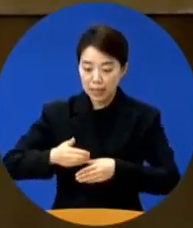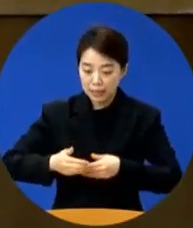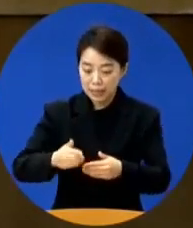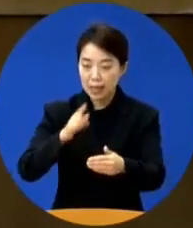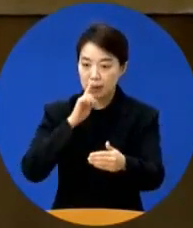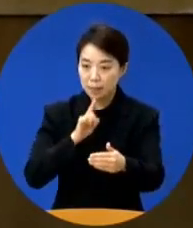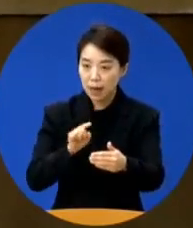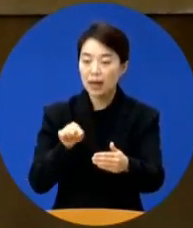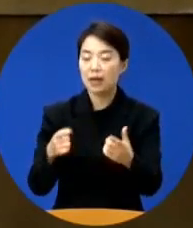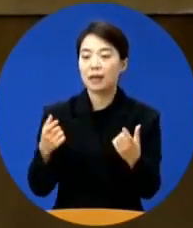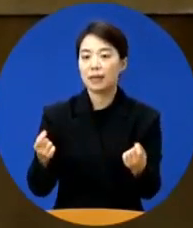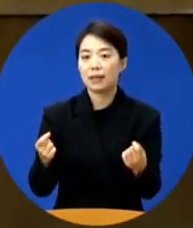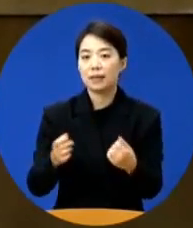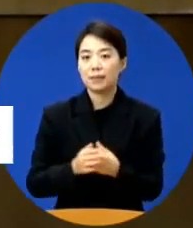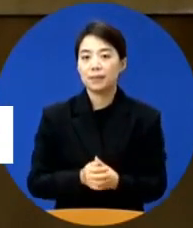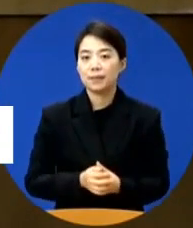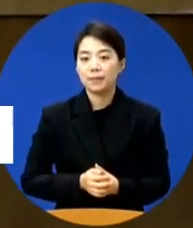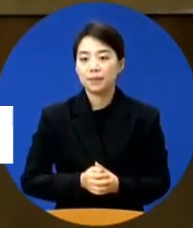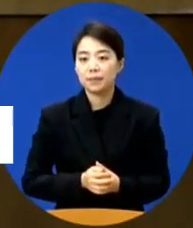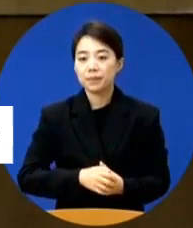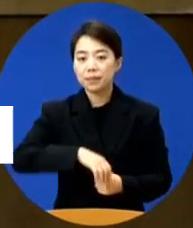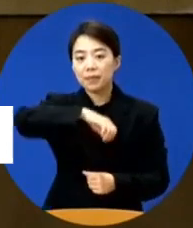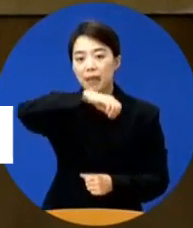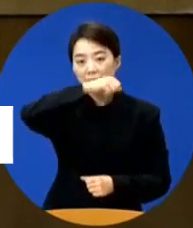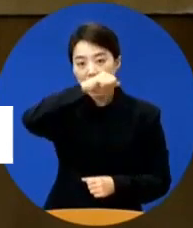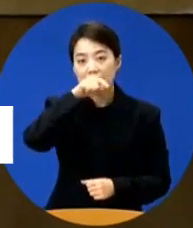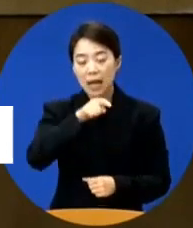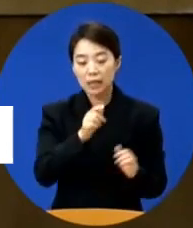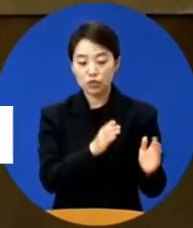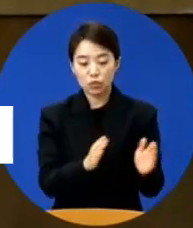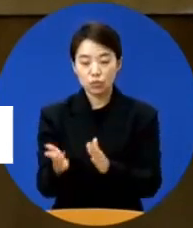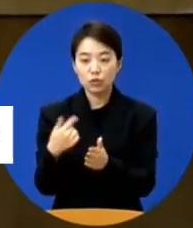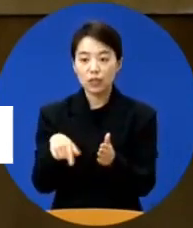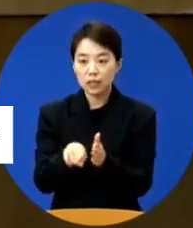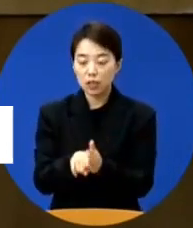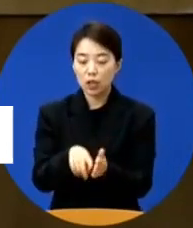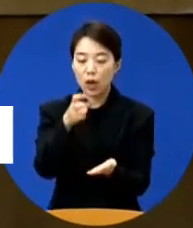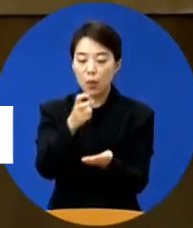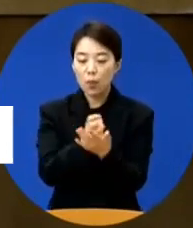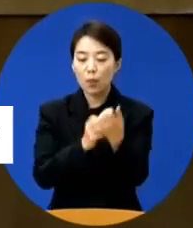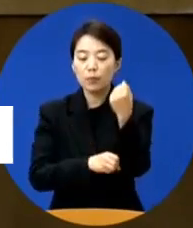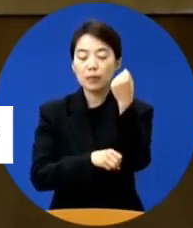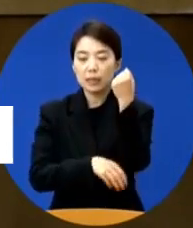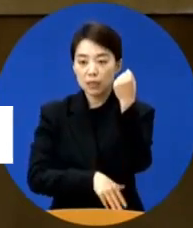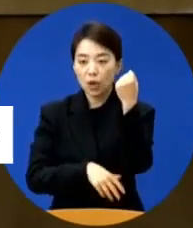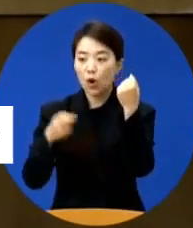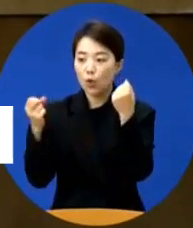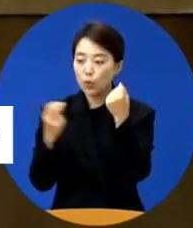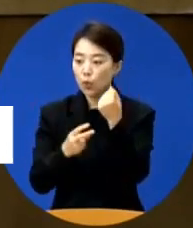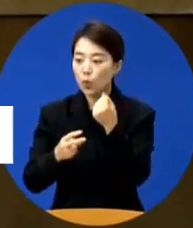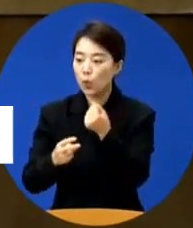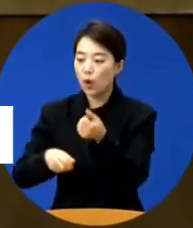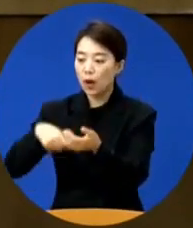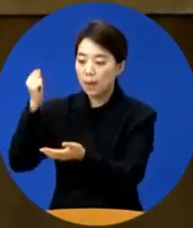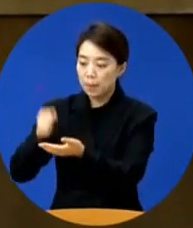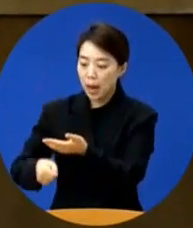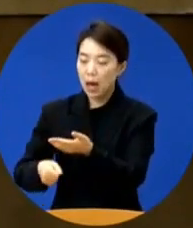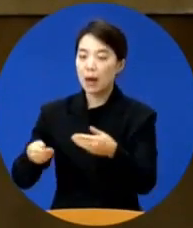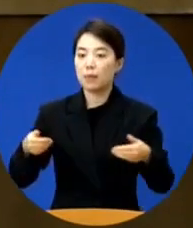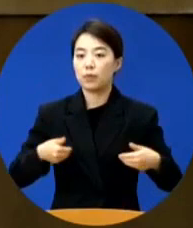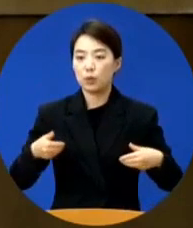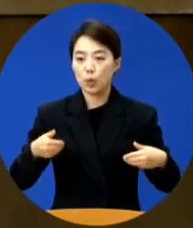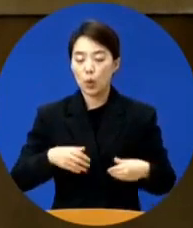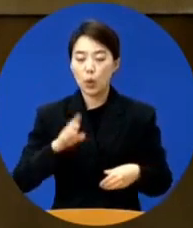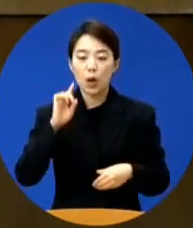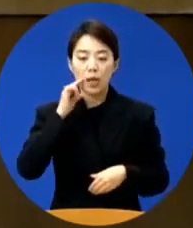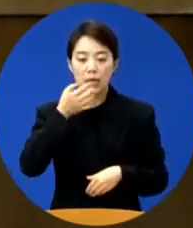말이 아닌가 생각합니다. 예산을 편성하려면 법적 근거와 선결사항이 있습니다. 그러나